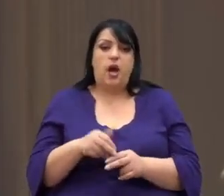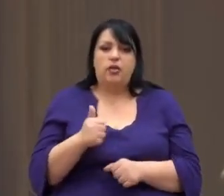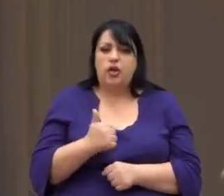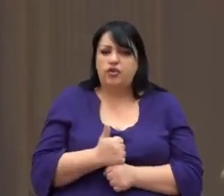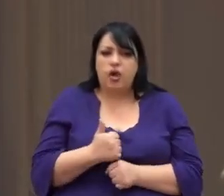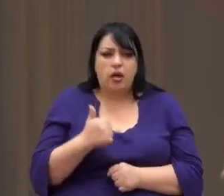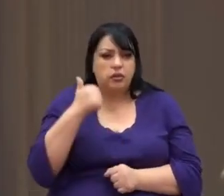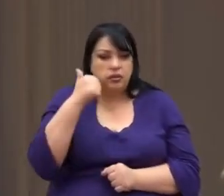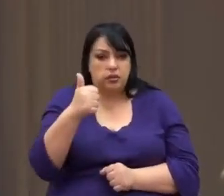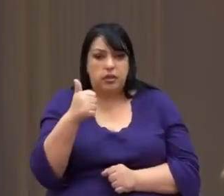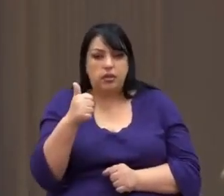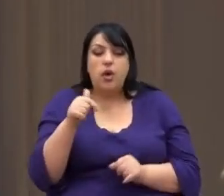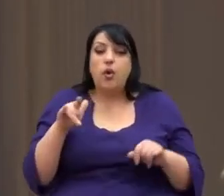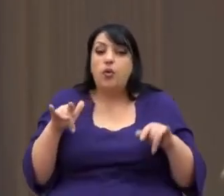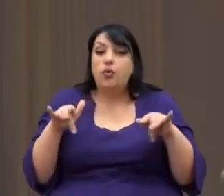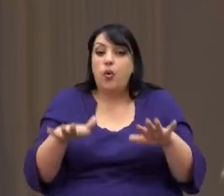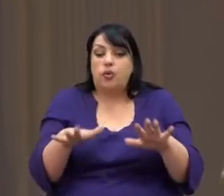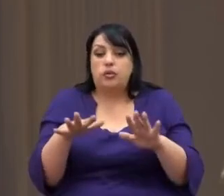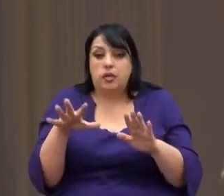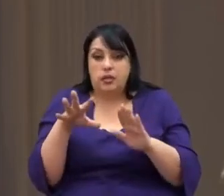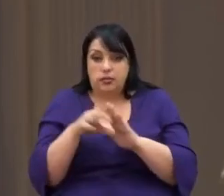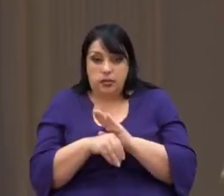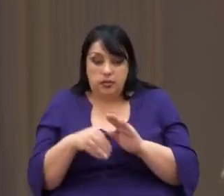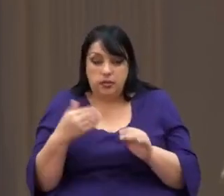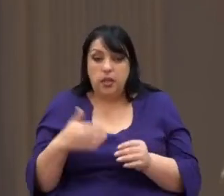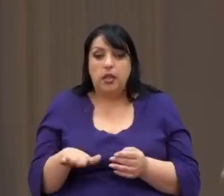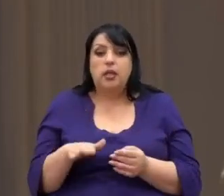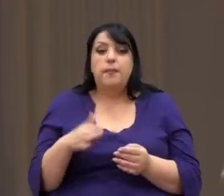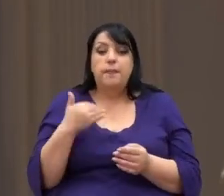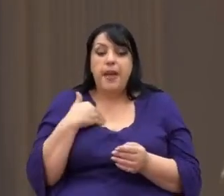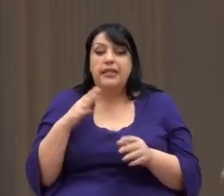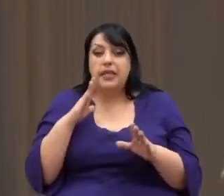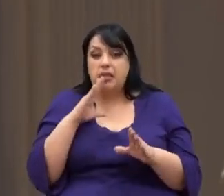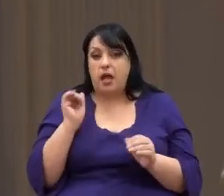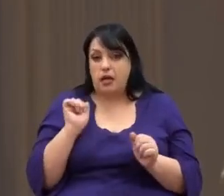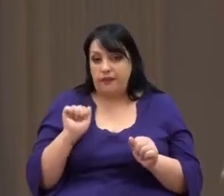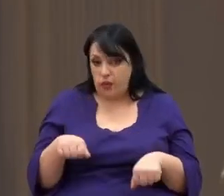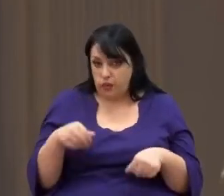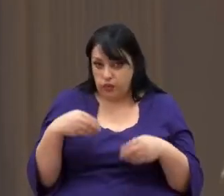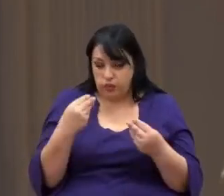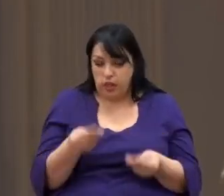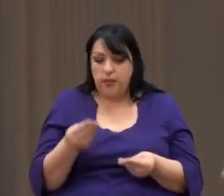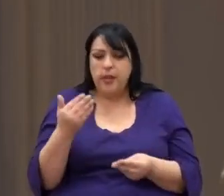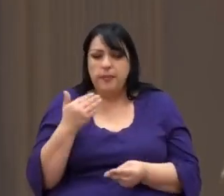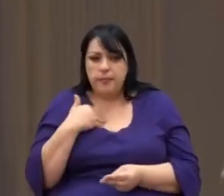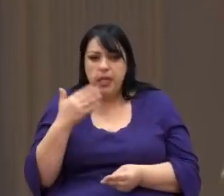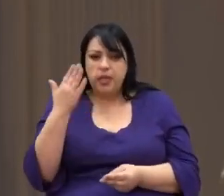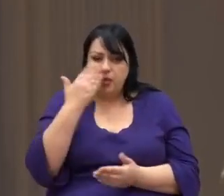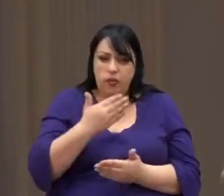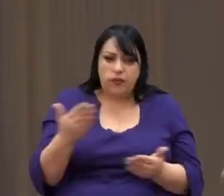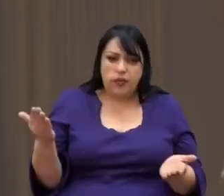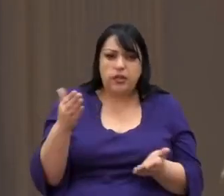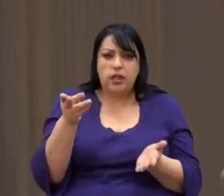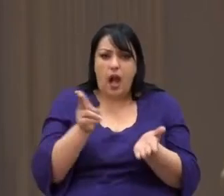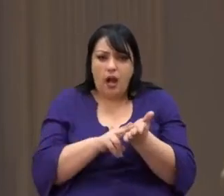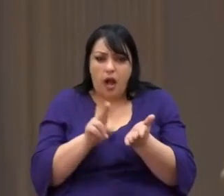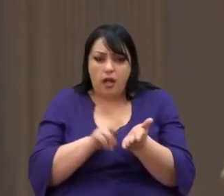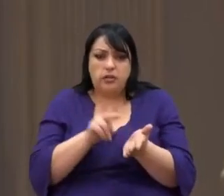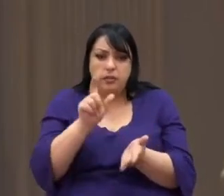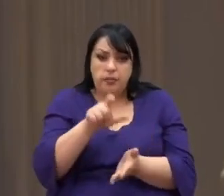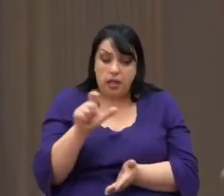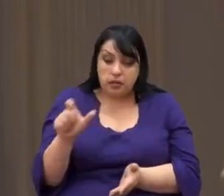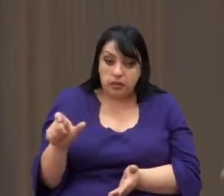անգամ գործադրվելու միջոցով հնարավորություն է տալիս մեզ նաև, մեր քաղաքացիներին նաև, հաշվետու